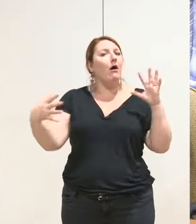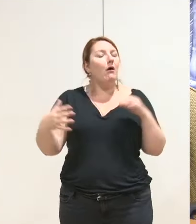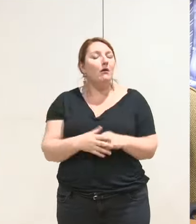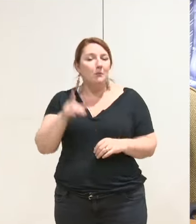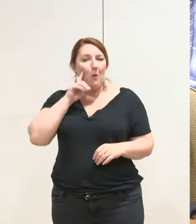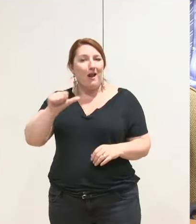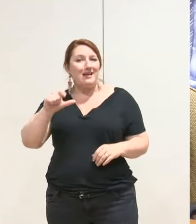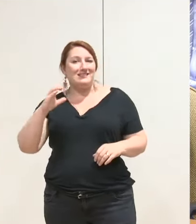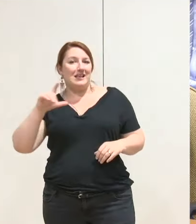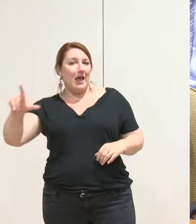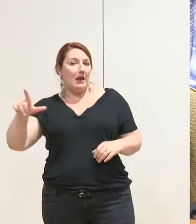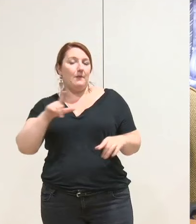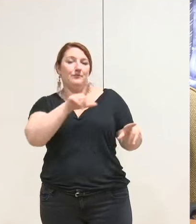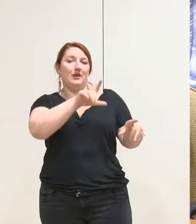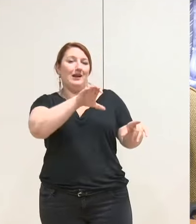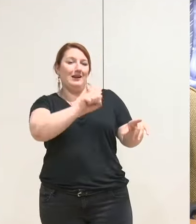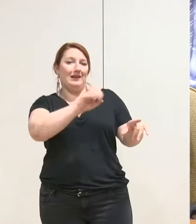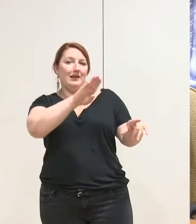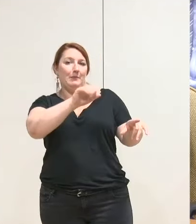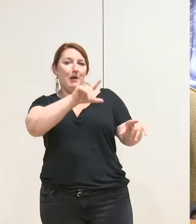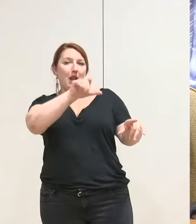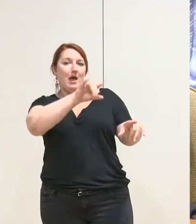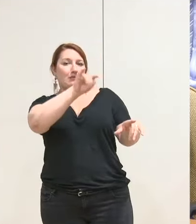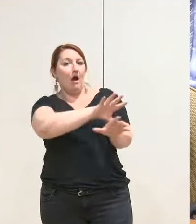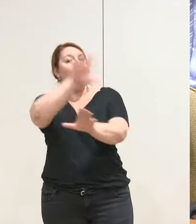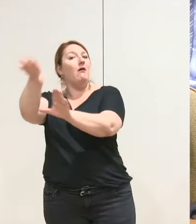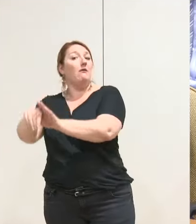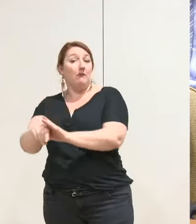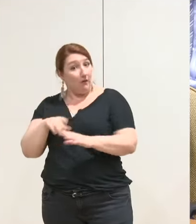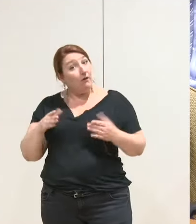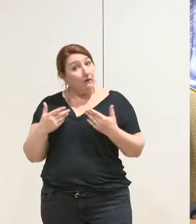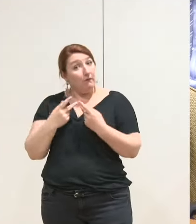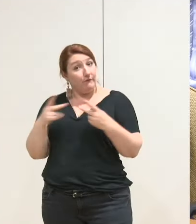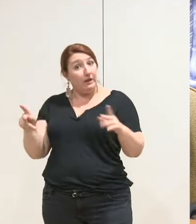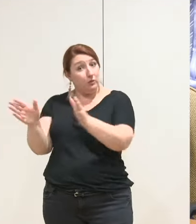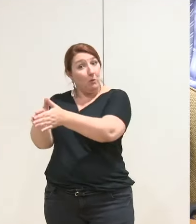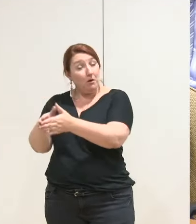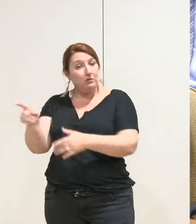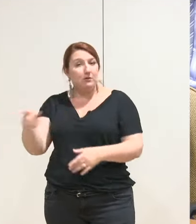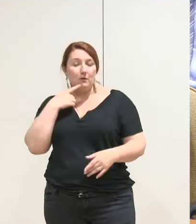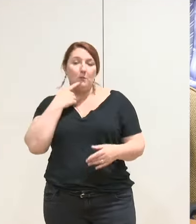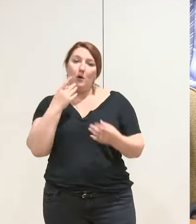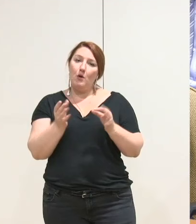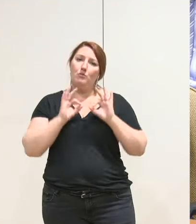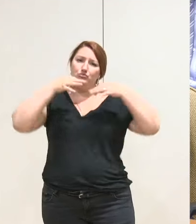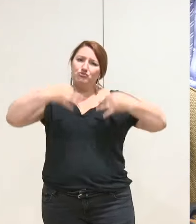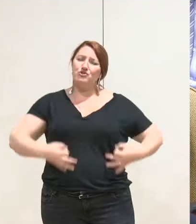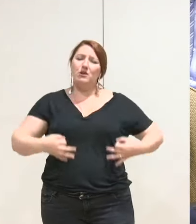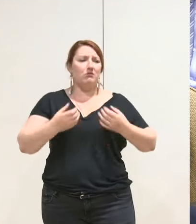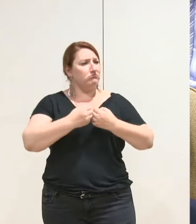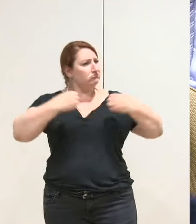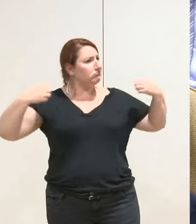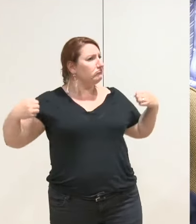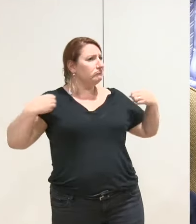Celle lorsqu'elle a repris les Baladins à la demande de la Ville a produit un budget absolument transparent au plus juste de la